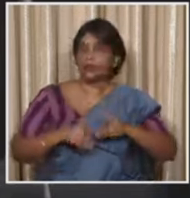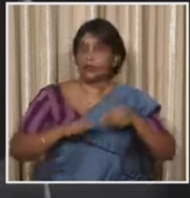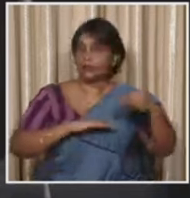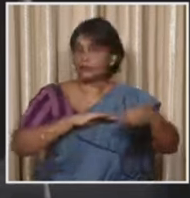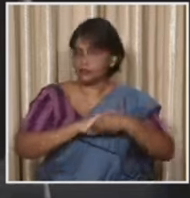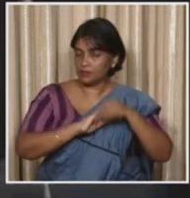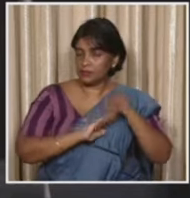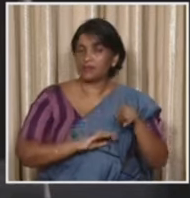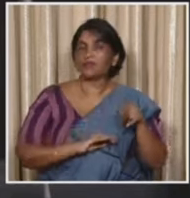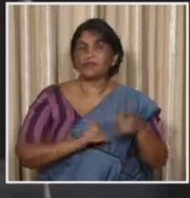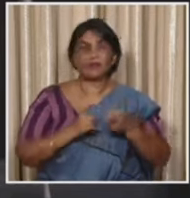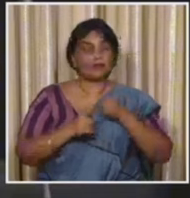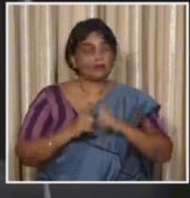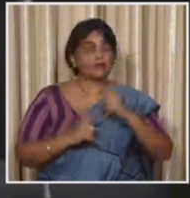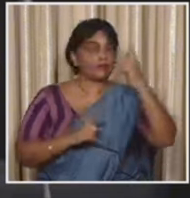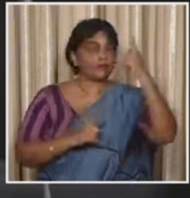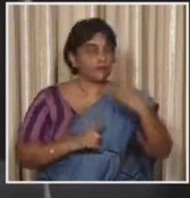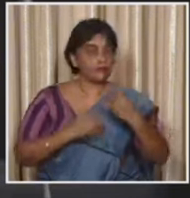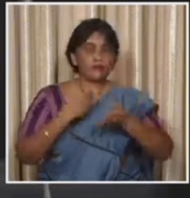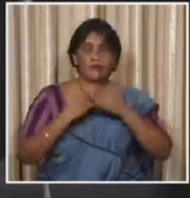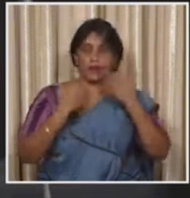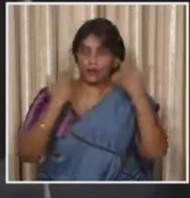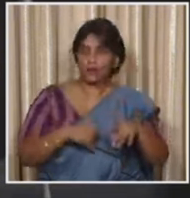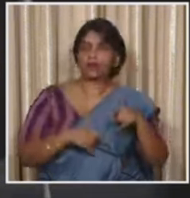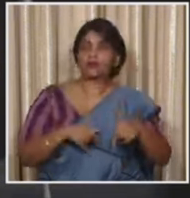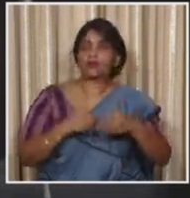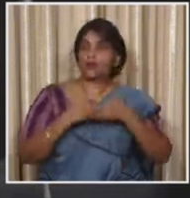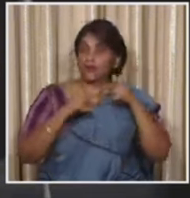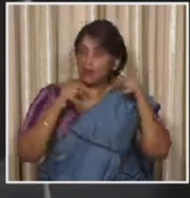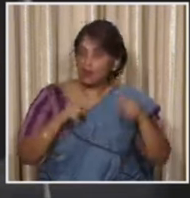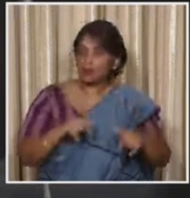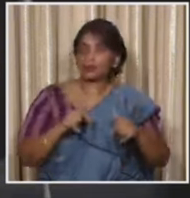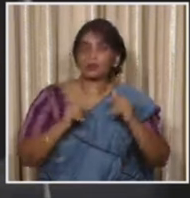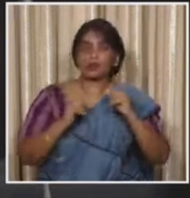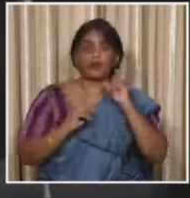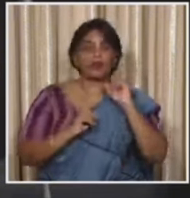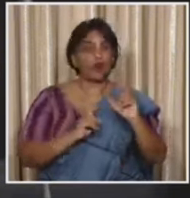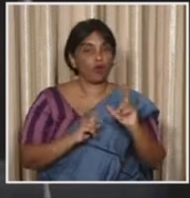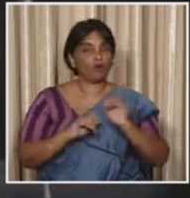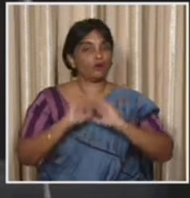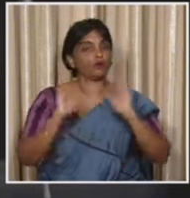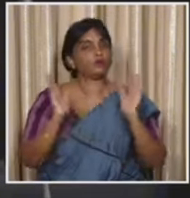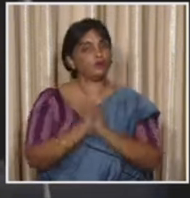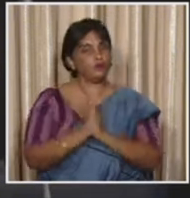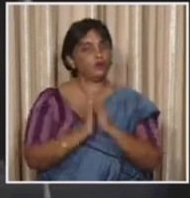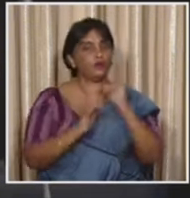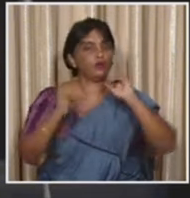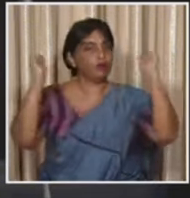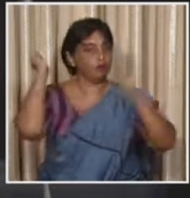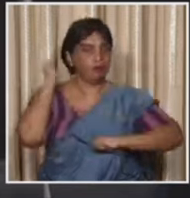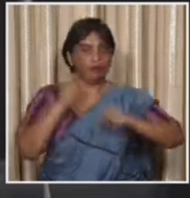ගහලා අධිවේගයේ 3 එකක් විතරක් හදලා හදපු එකෙන් දැන් ඒ බීම් කොන්තර ඔක්කොම කොන්ක්‍රීට් කඩන් වැටෙන